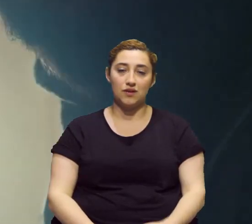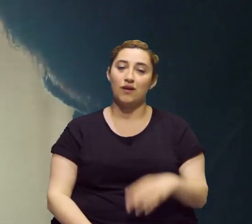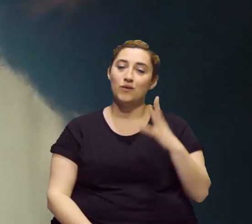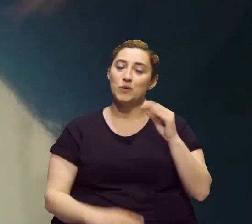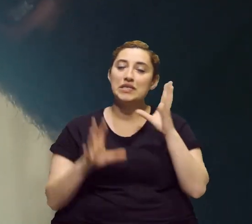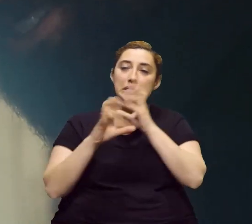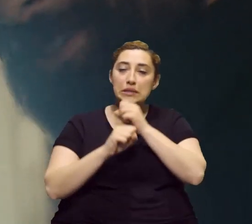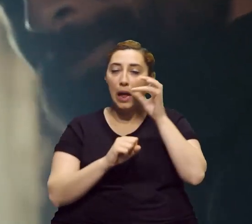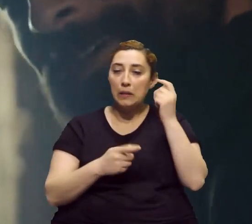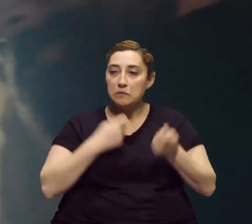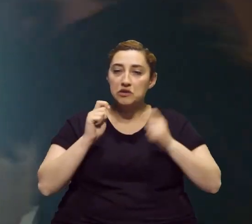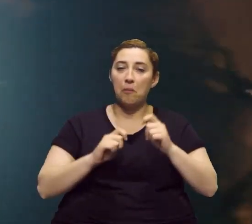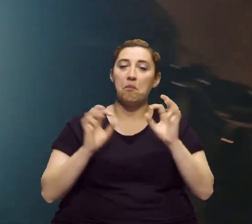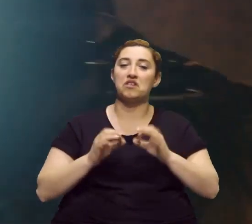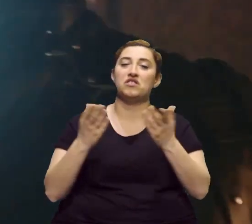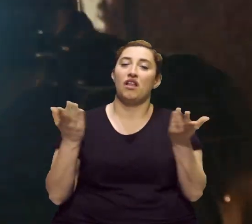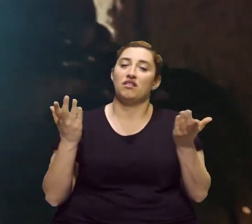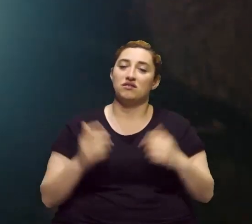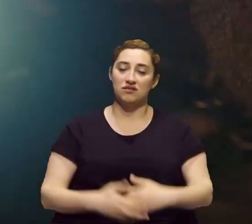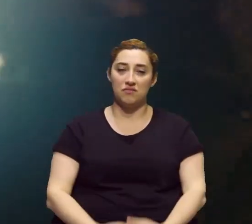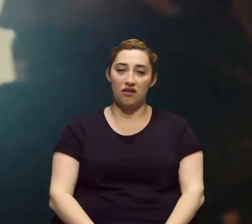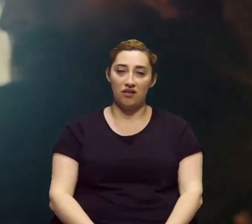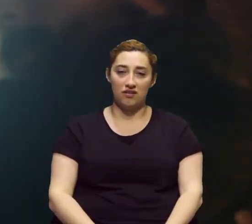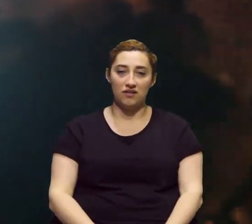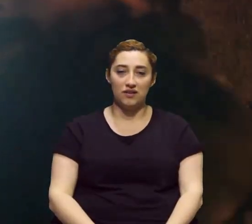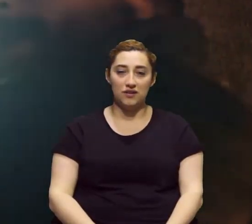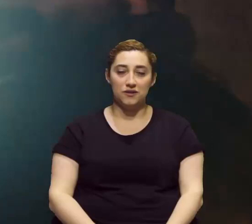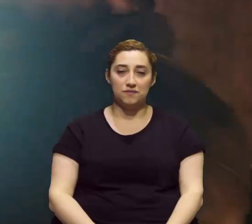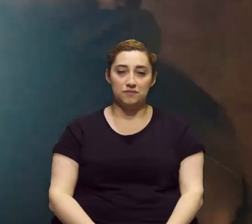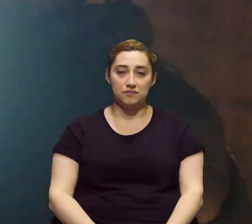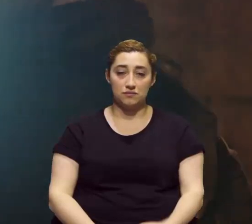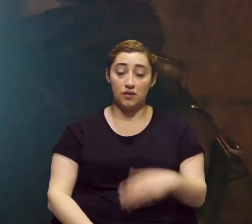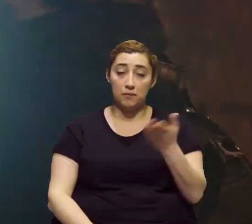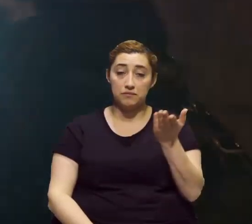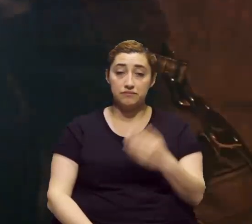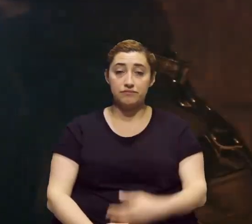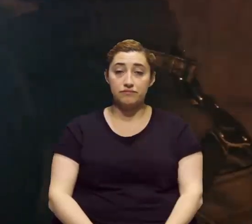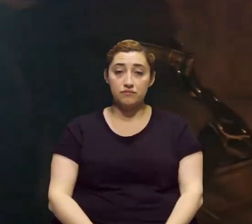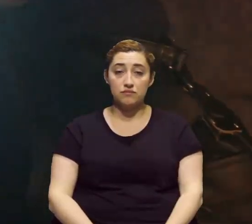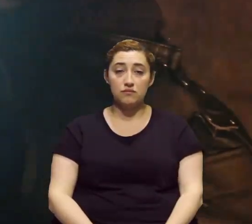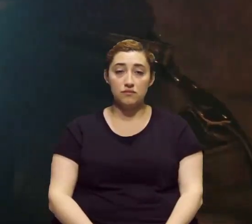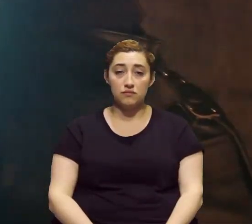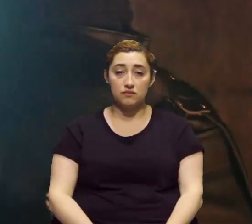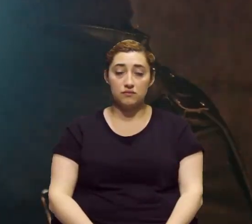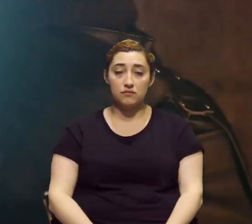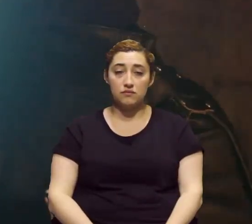Ulan ne gizemli adamlar çıktınız be. Pencere önündeki kum saatini kumu üste gelecek şekilde çevirip koydu.